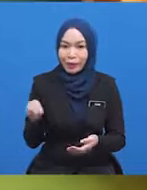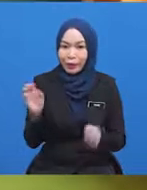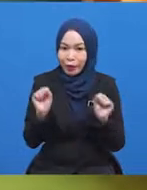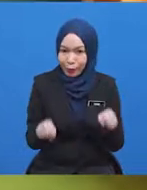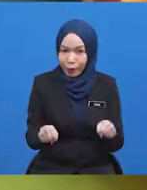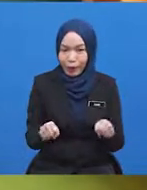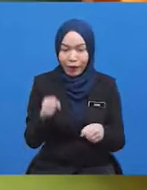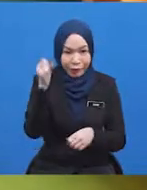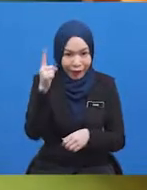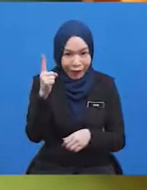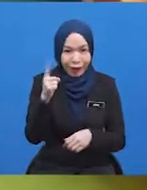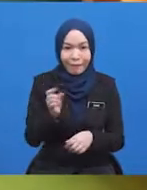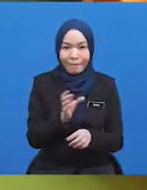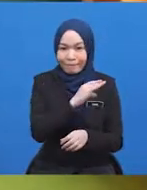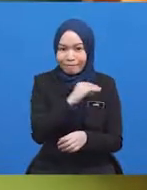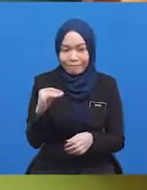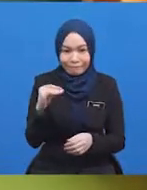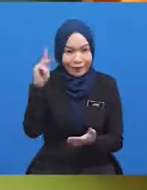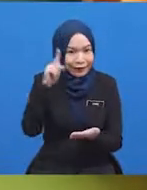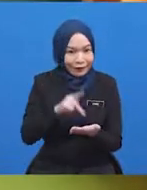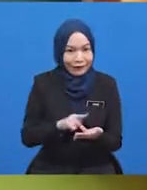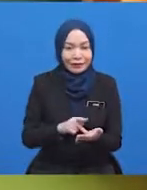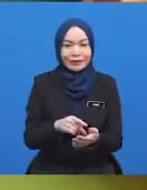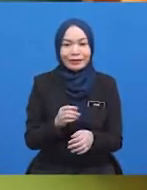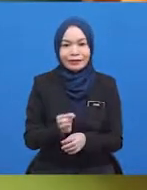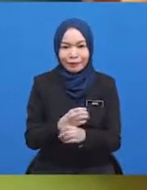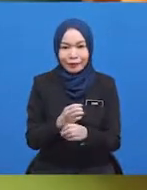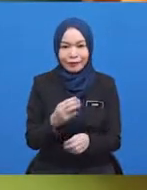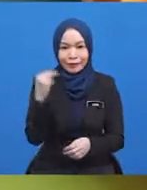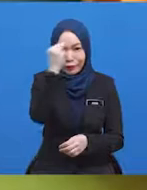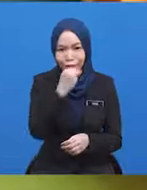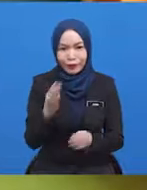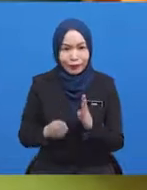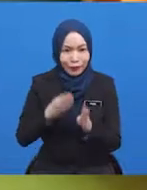mengenali bentuk muka bumi yang ditunjukkan.